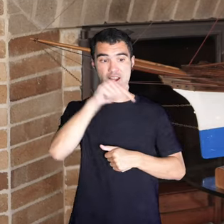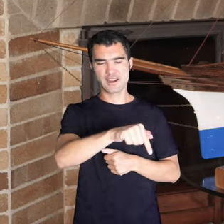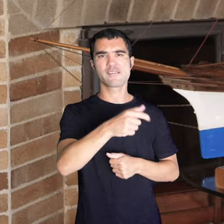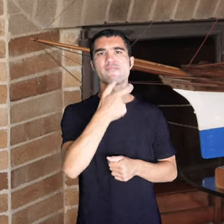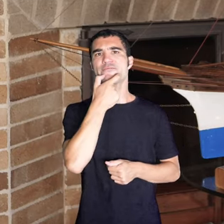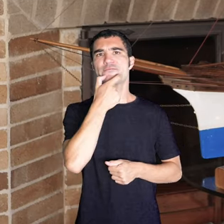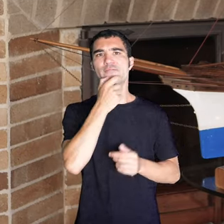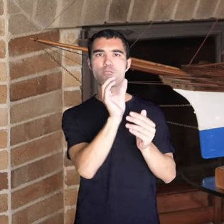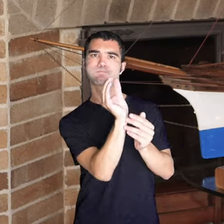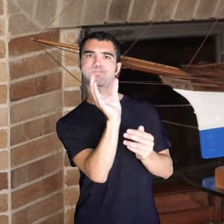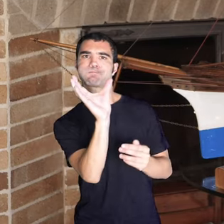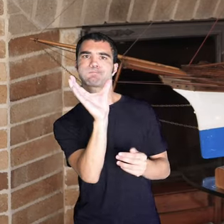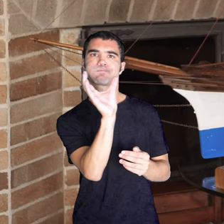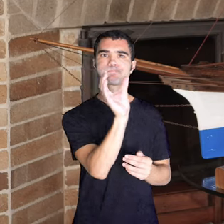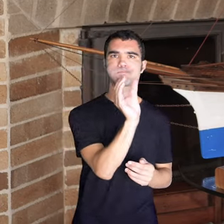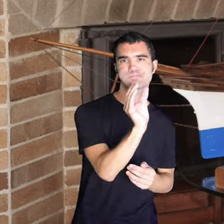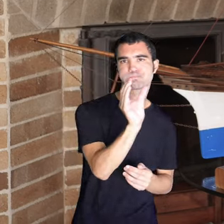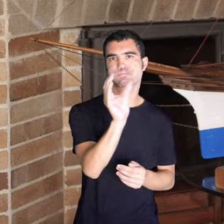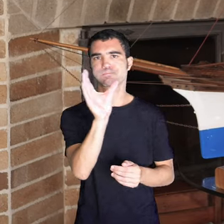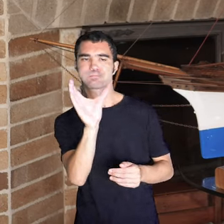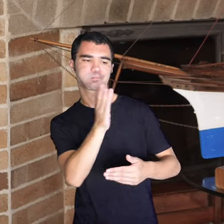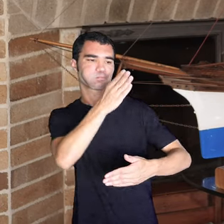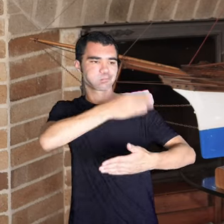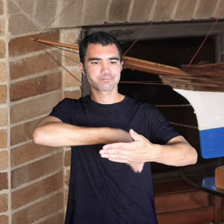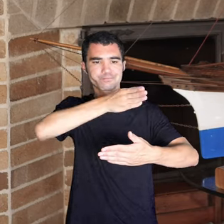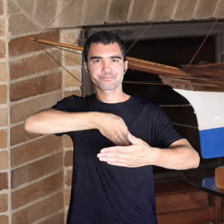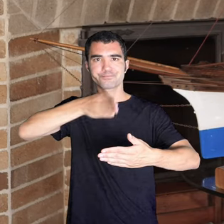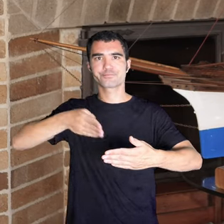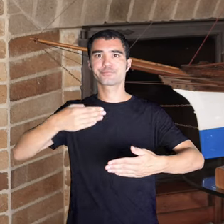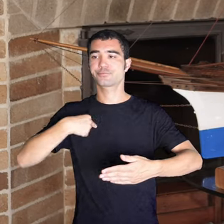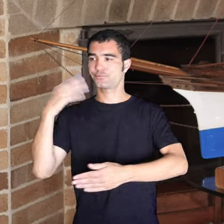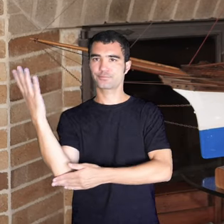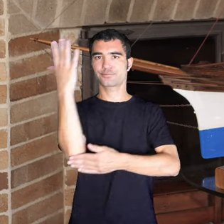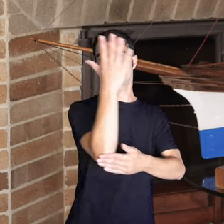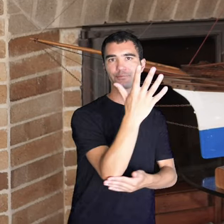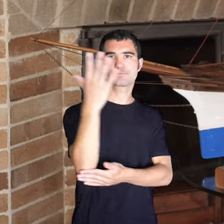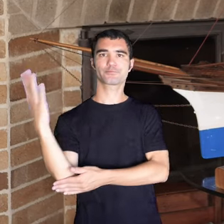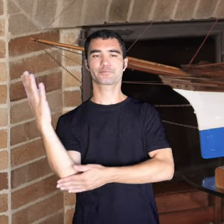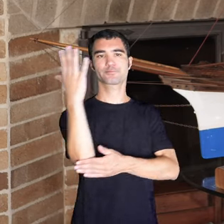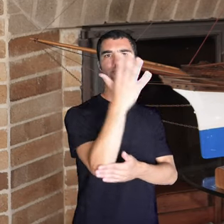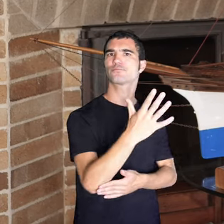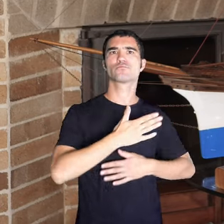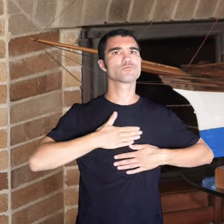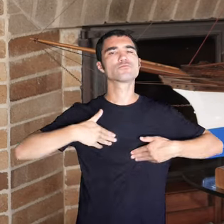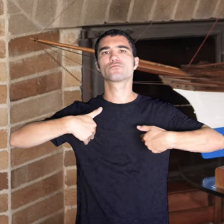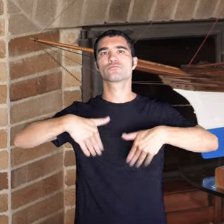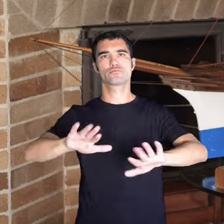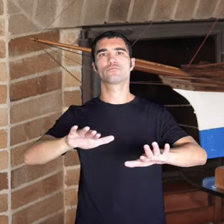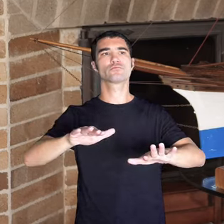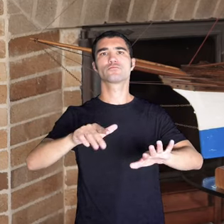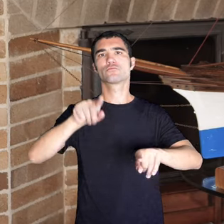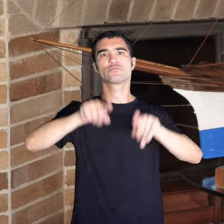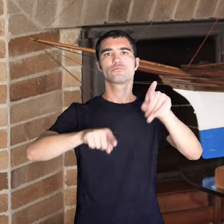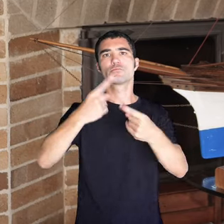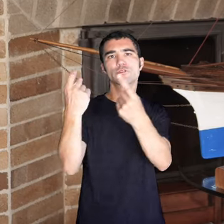gruixos, les tallades, perquè m'entenguis, d'aquestes peces, de la manera i dels gruixos que tu els havies de